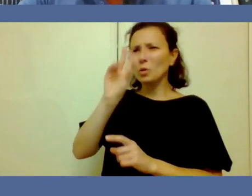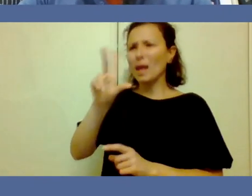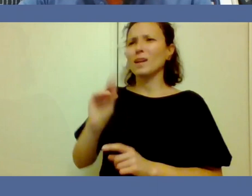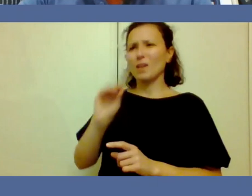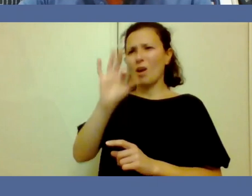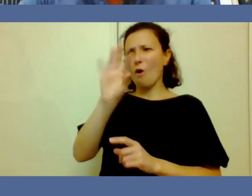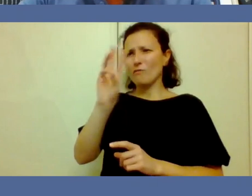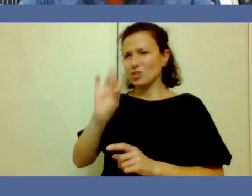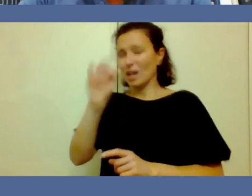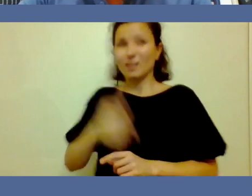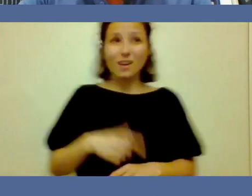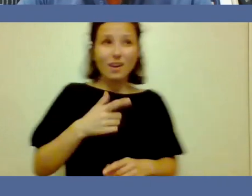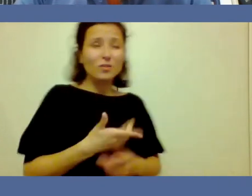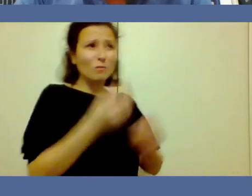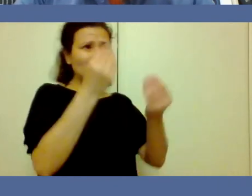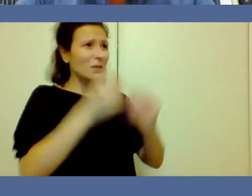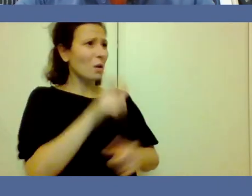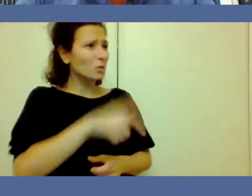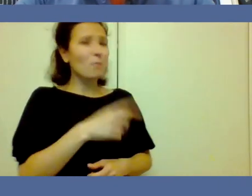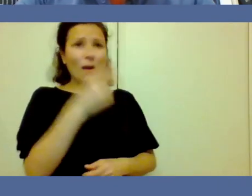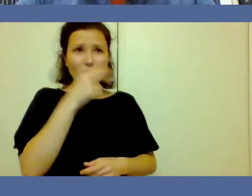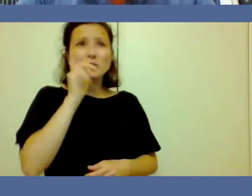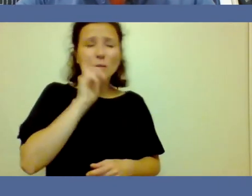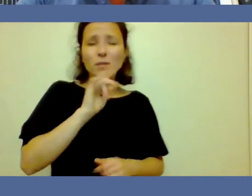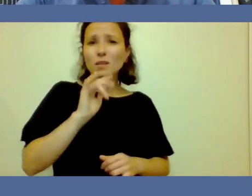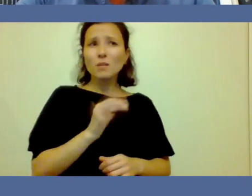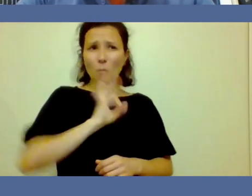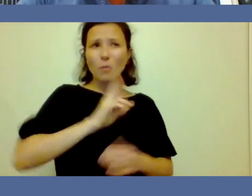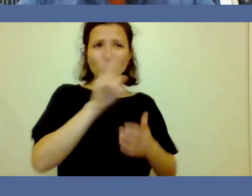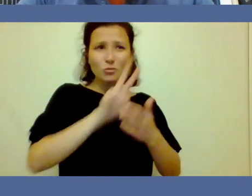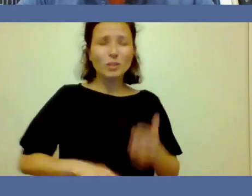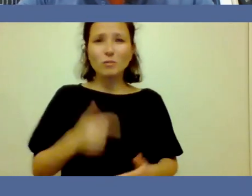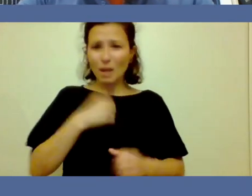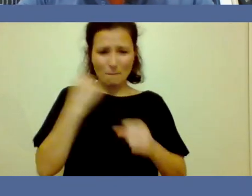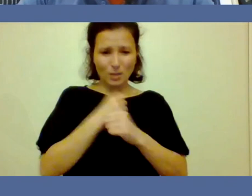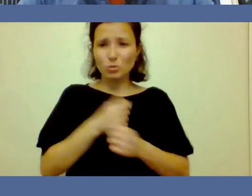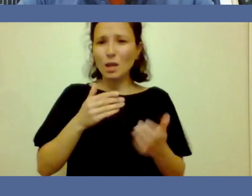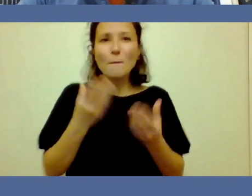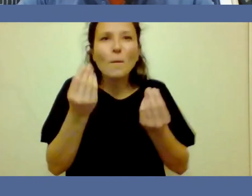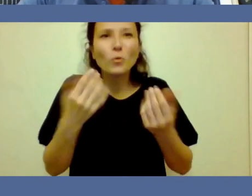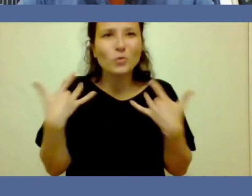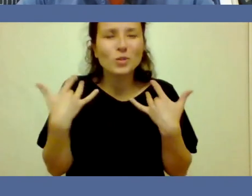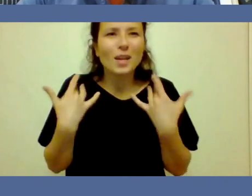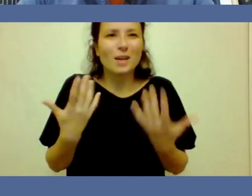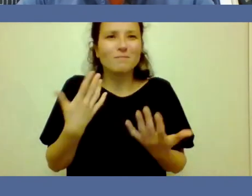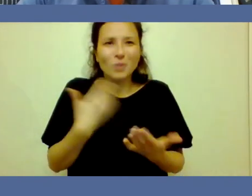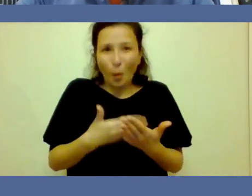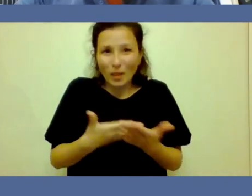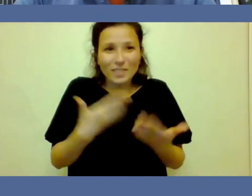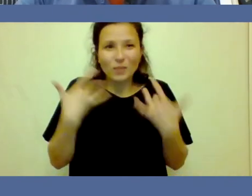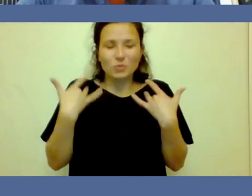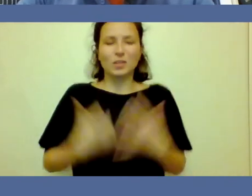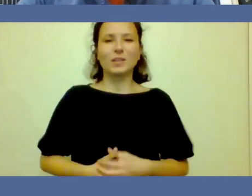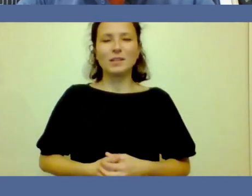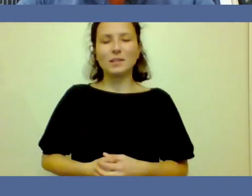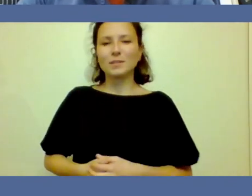mam czytelników? No. No. I pracuję i po to się żyje, tak? To właśnie po to się żyje. A no to